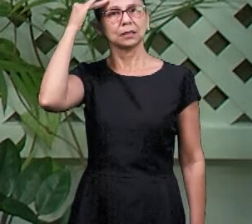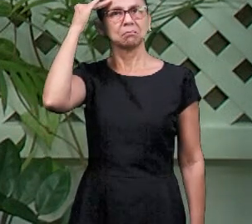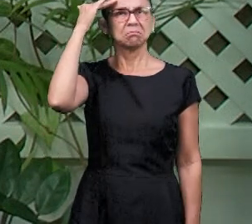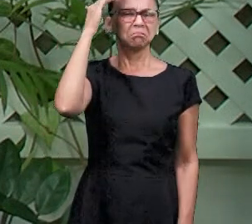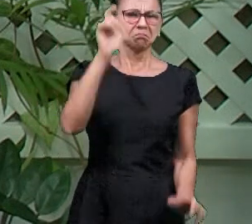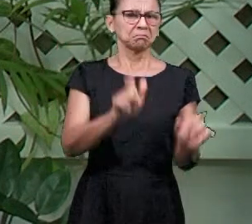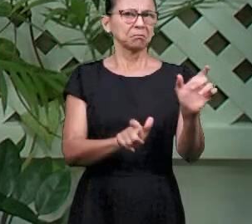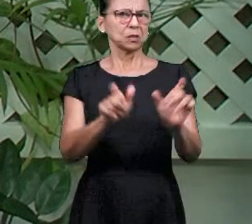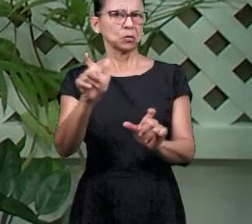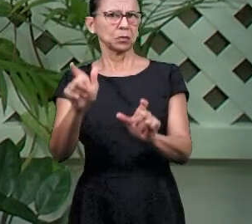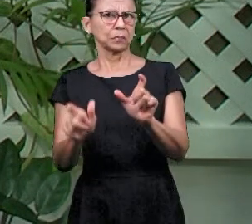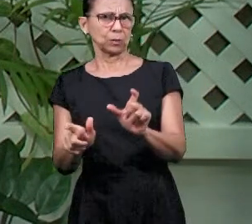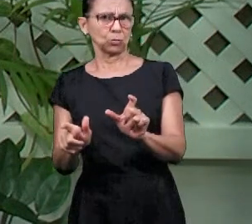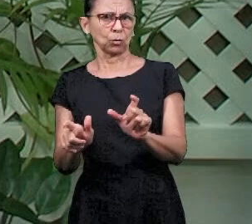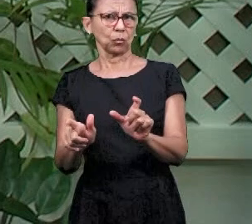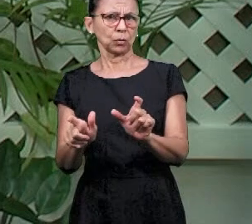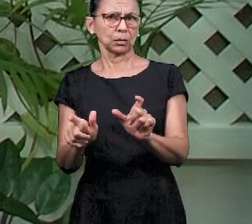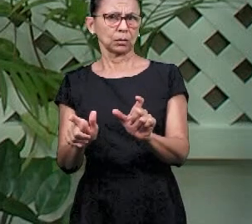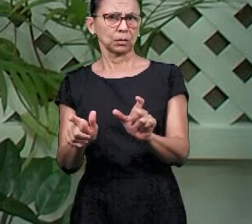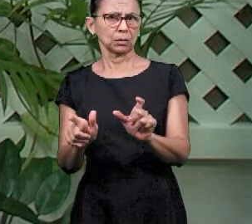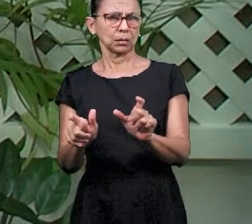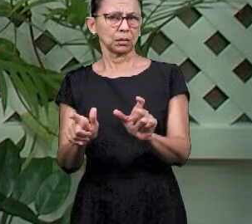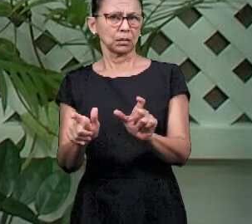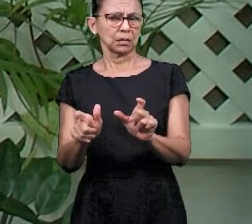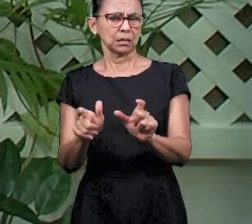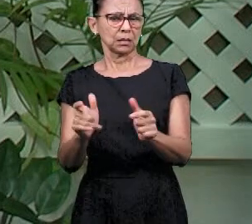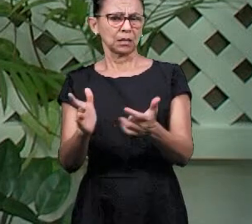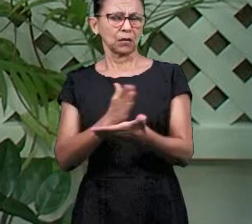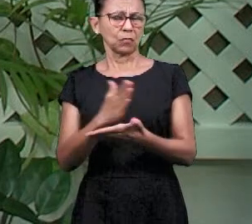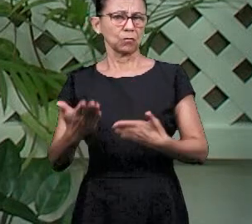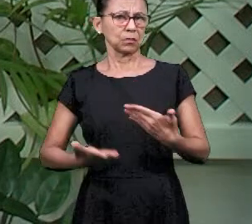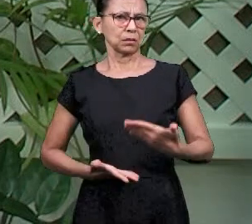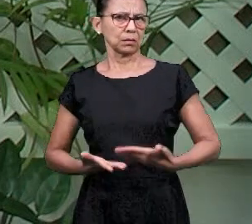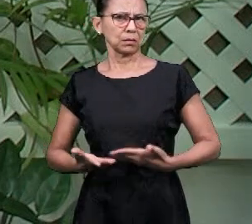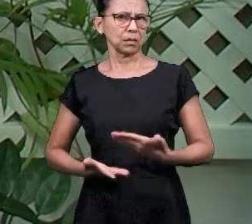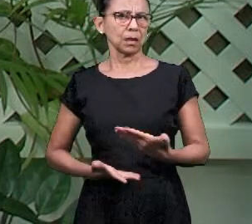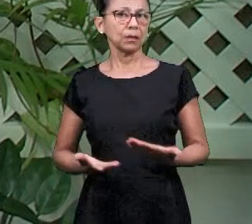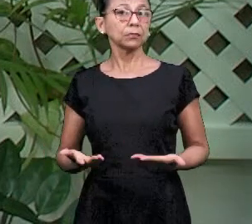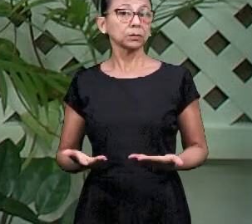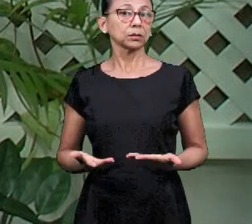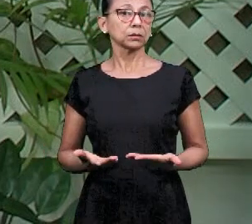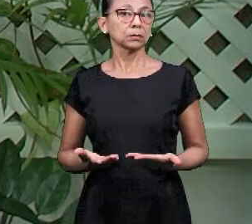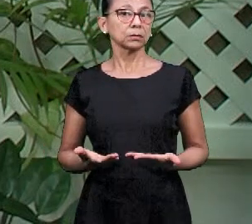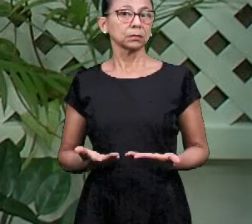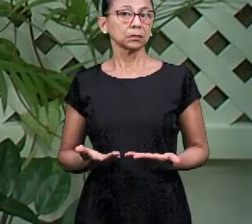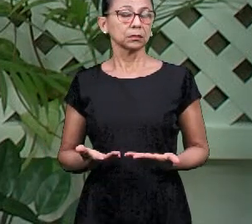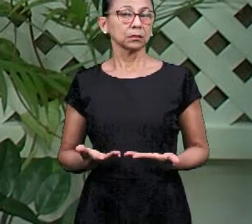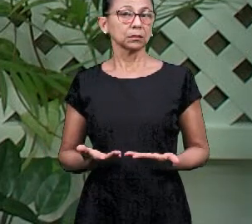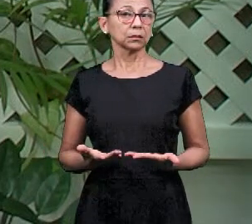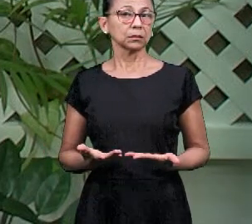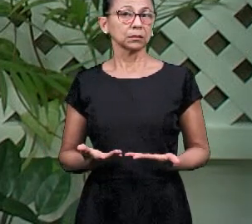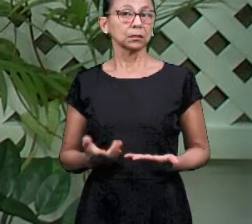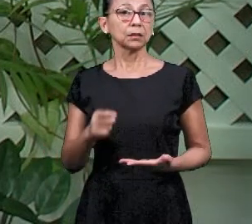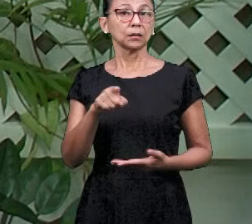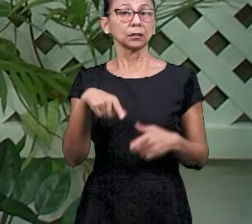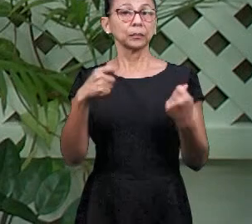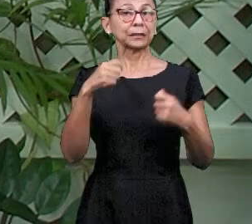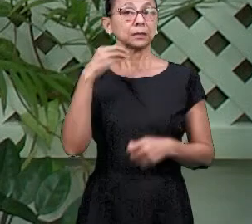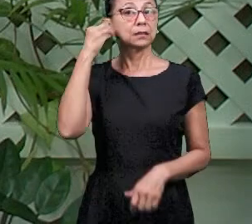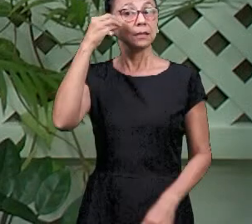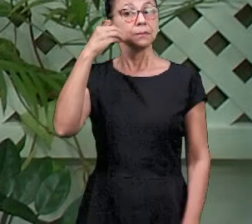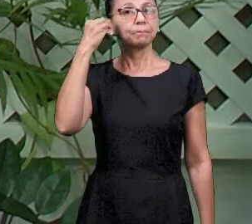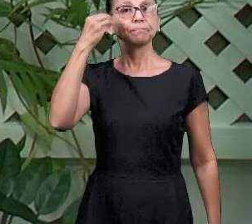trouve le corps de Christ. L'organisation, l'orientation, ceux qui sont autour du Saint-Esprit, pas autour